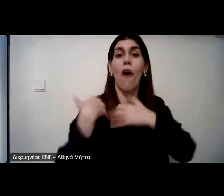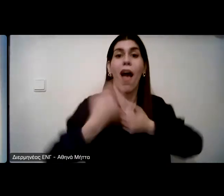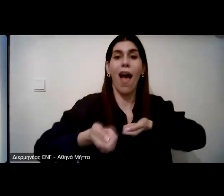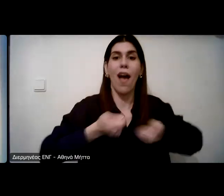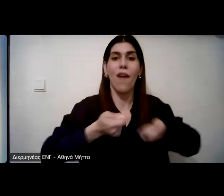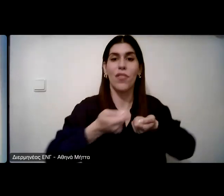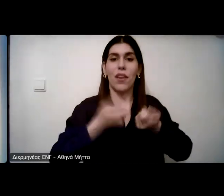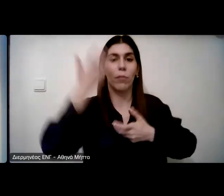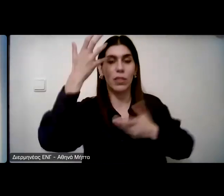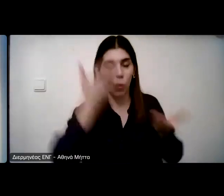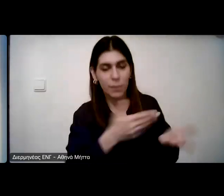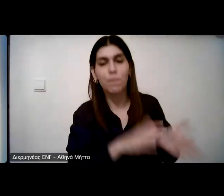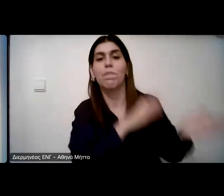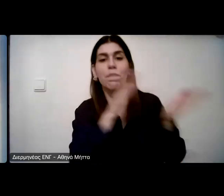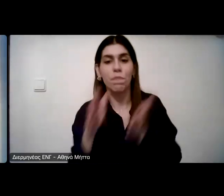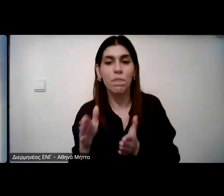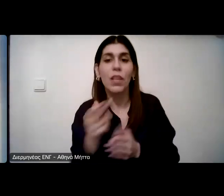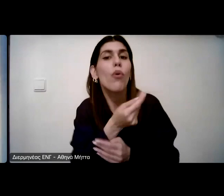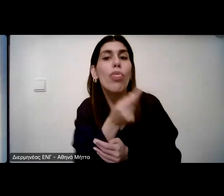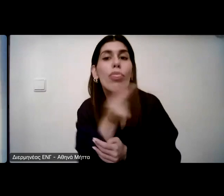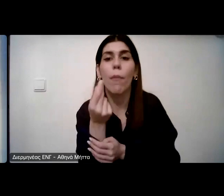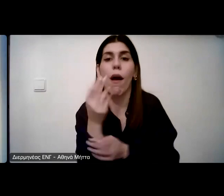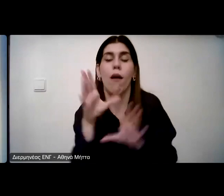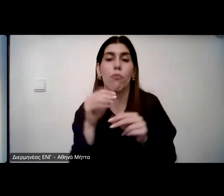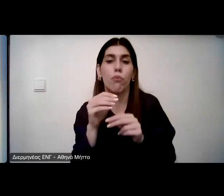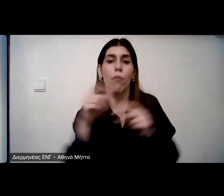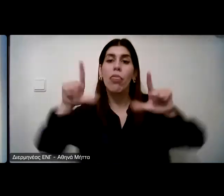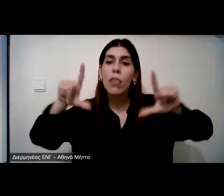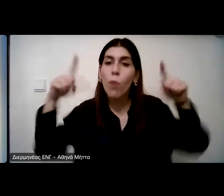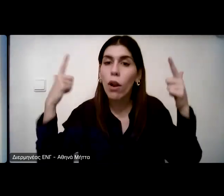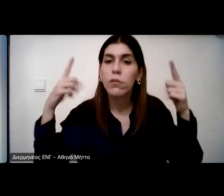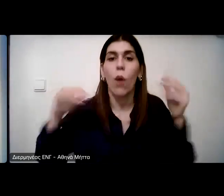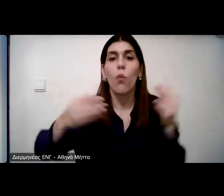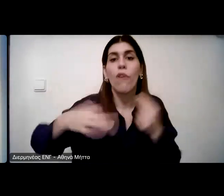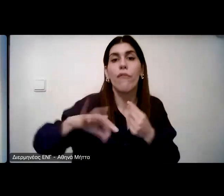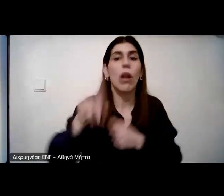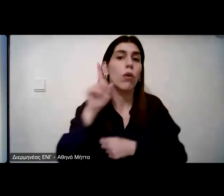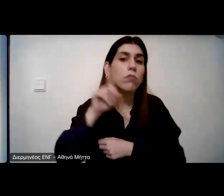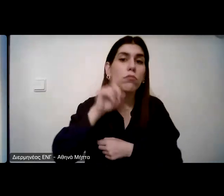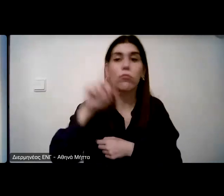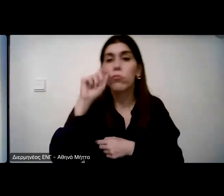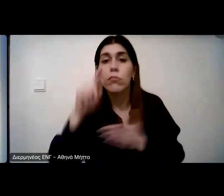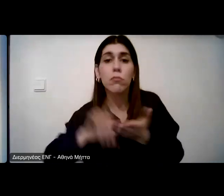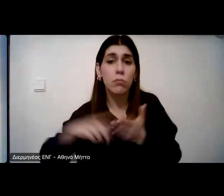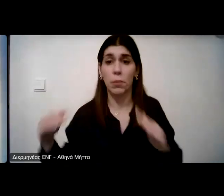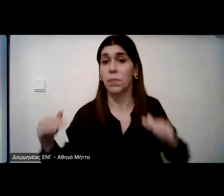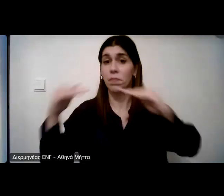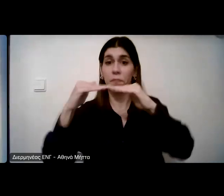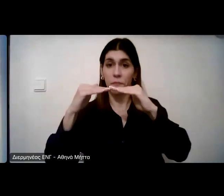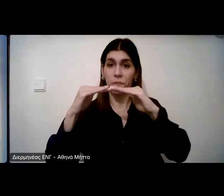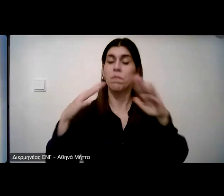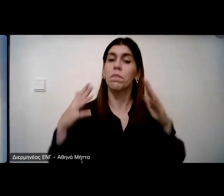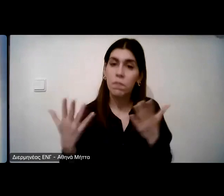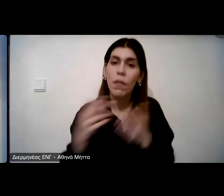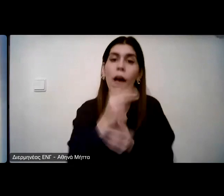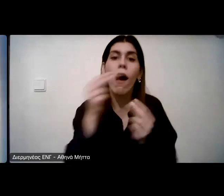έμφυλης δημοκρατίας και τα γλωσσικά δικαιώματα και έχουν οδηγήσει στην πιο ενδιαφέρουσα περίοδο, νομίζω θα